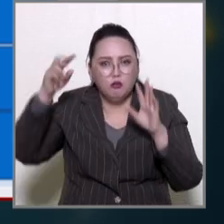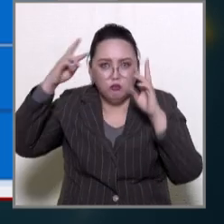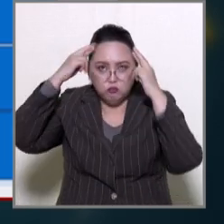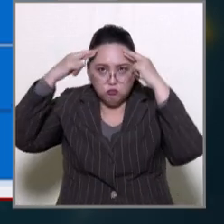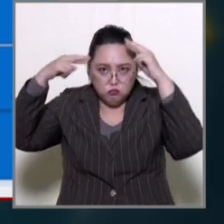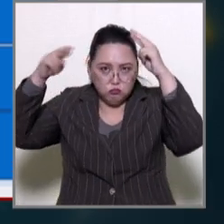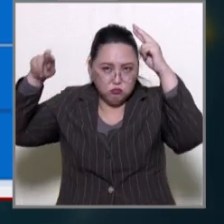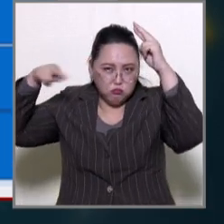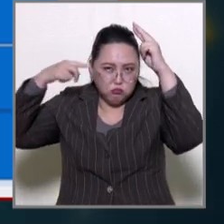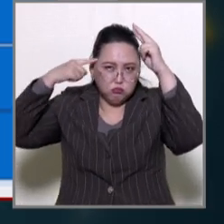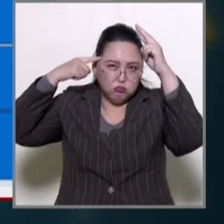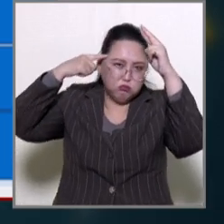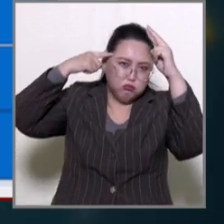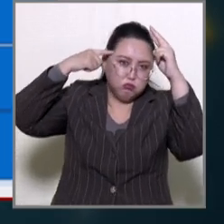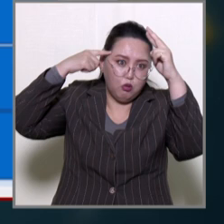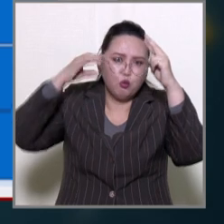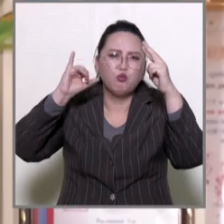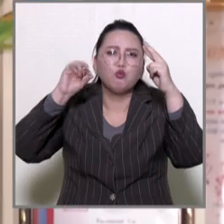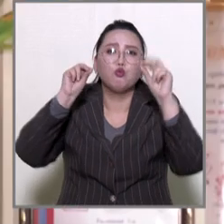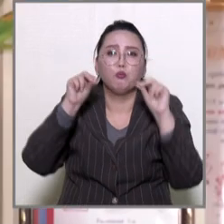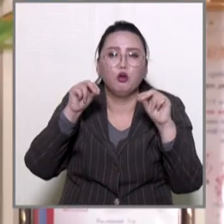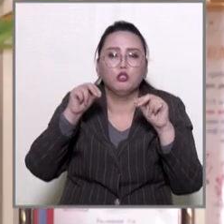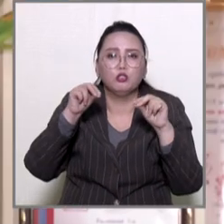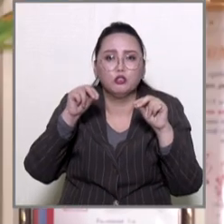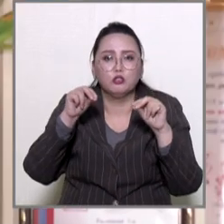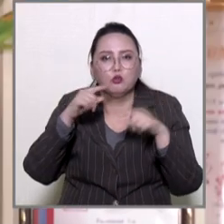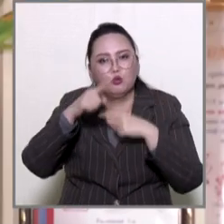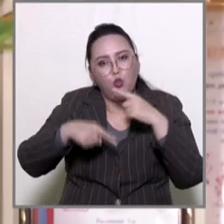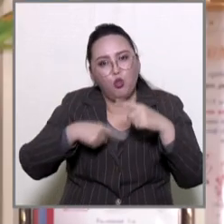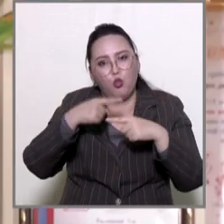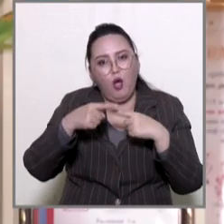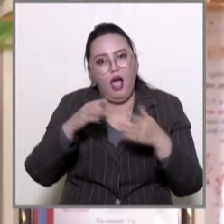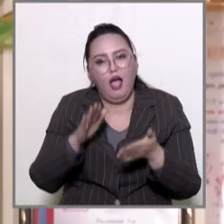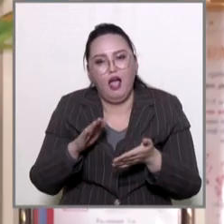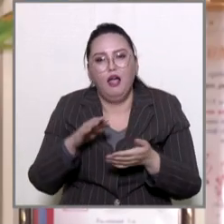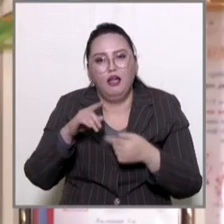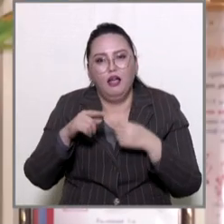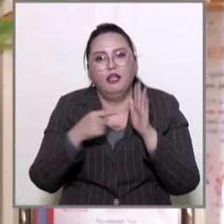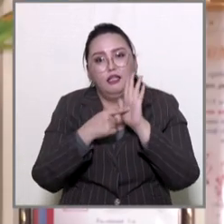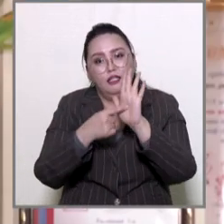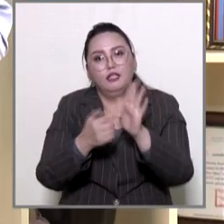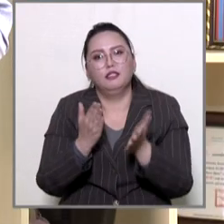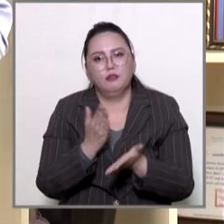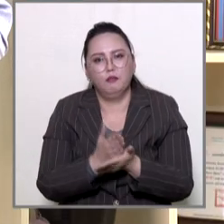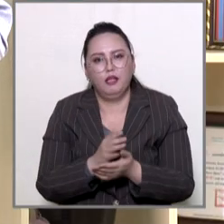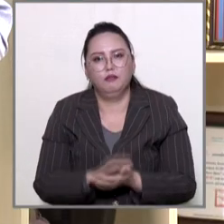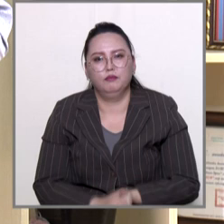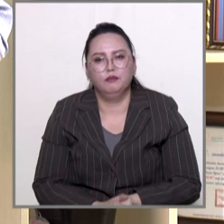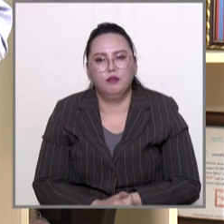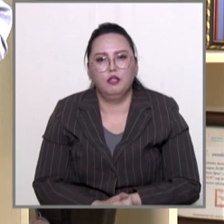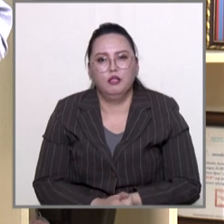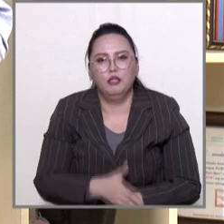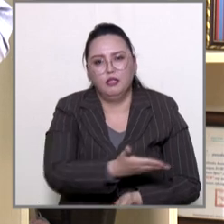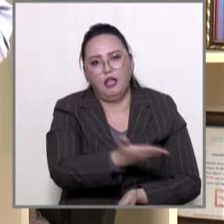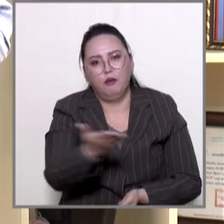бор халсыг цоолох тэр мөчид юу болов гэсэн иймэрхүү зүйлүүдийг бол энэ дээр дурдж хэлж болох юм. Та бүхэн маань дүрийн